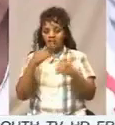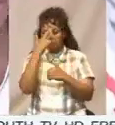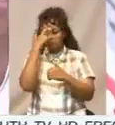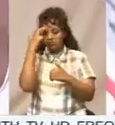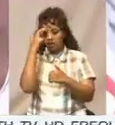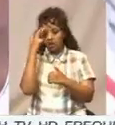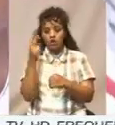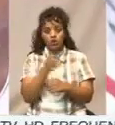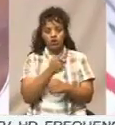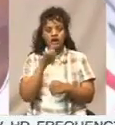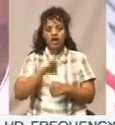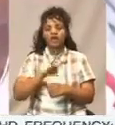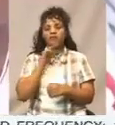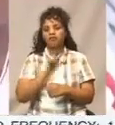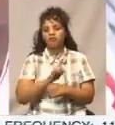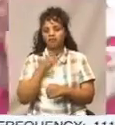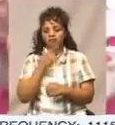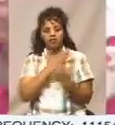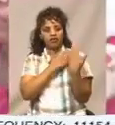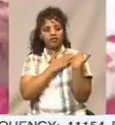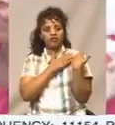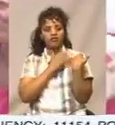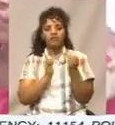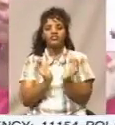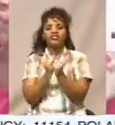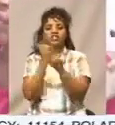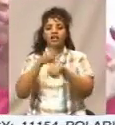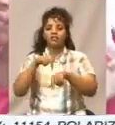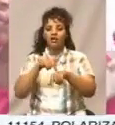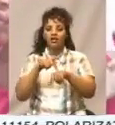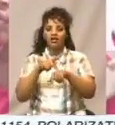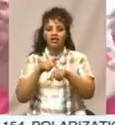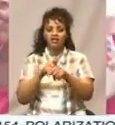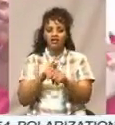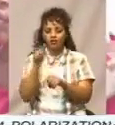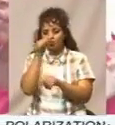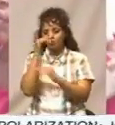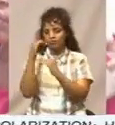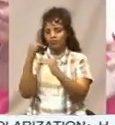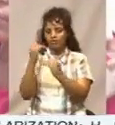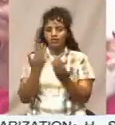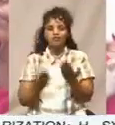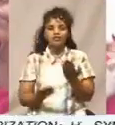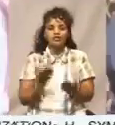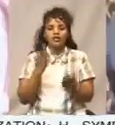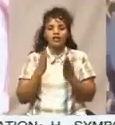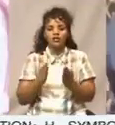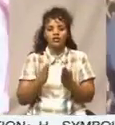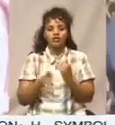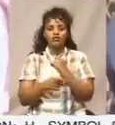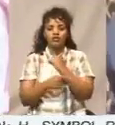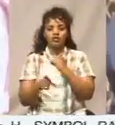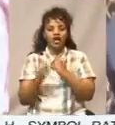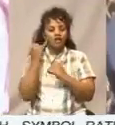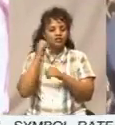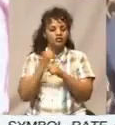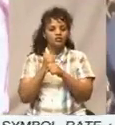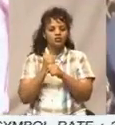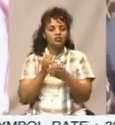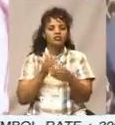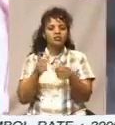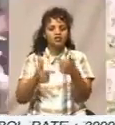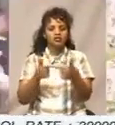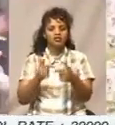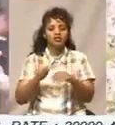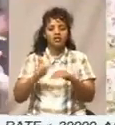ሊሆን እንደማይገባ የተናገሩት ኃላፊው ብልጽግና ፓርቲ ኢትዮጵያን የሚመጥን ሚዛናዊ የፖለቲካ ሀሳብ ይዞ መራመድ በተለይም